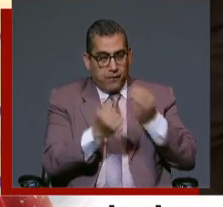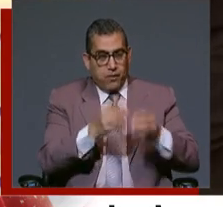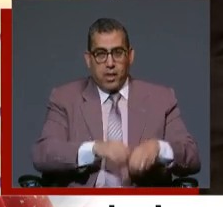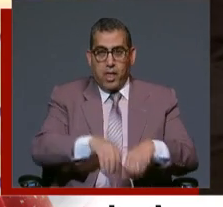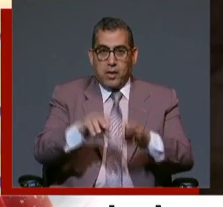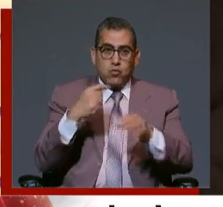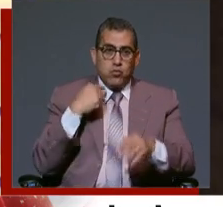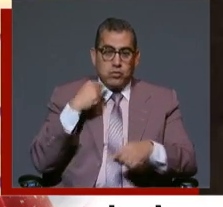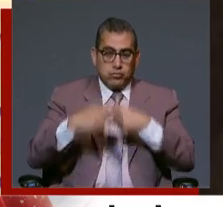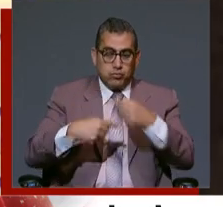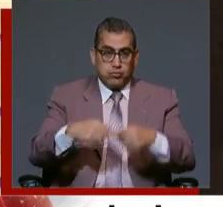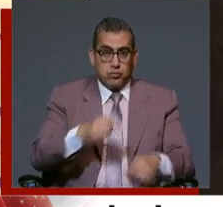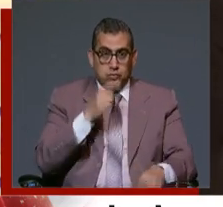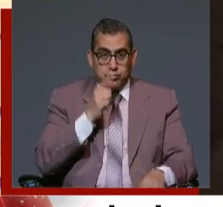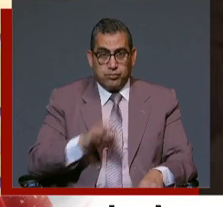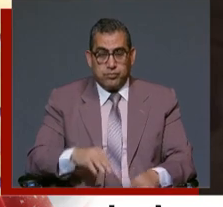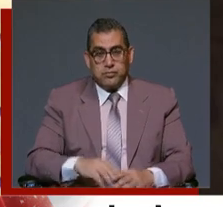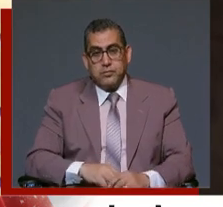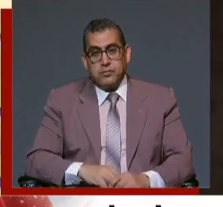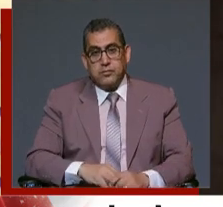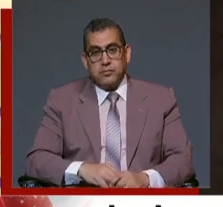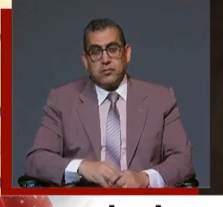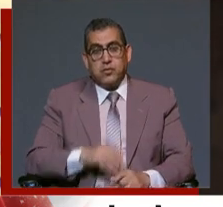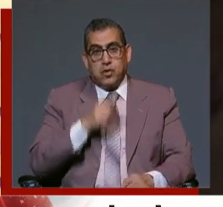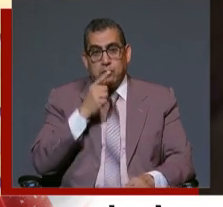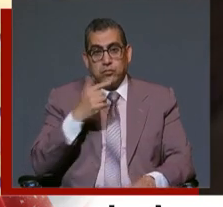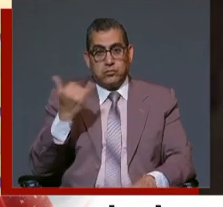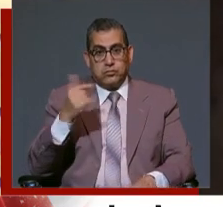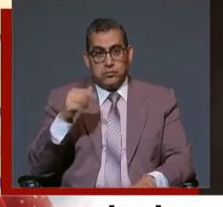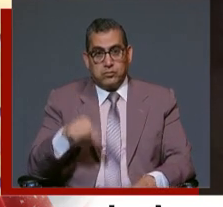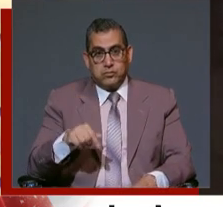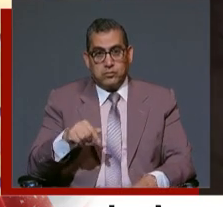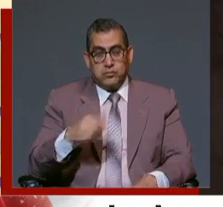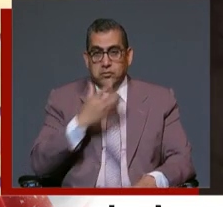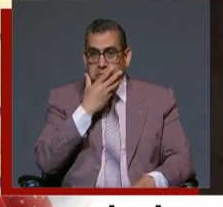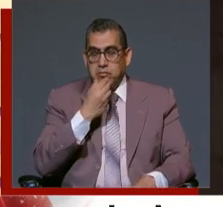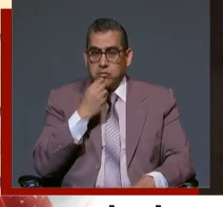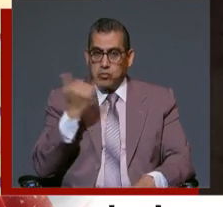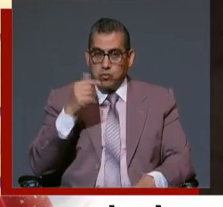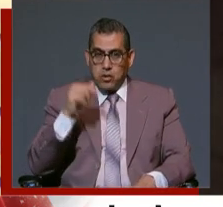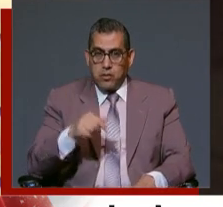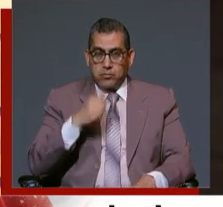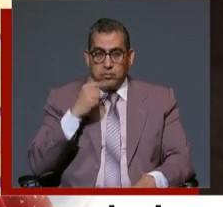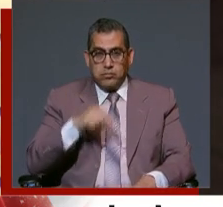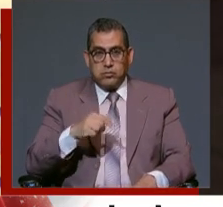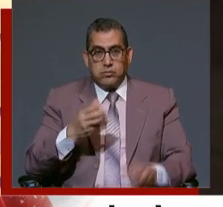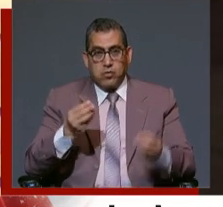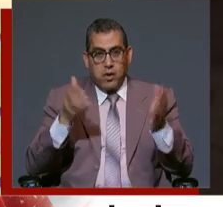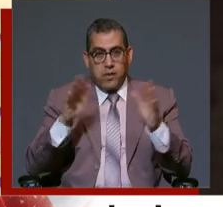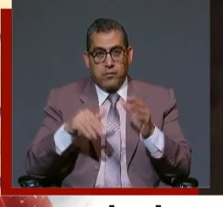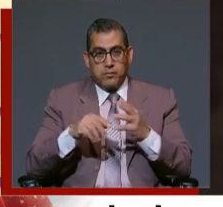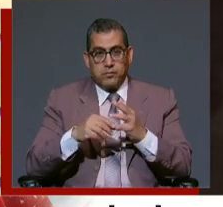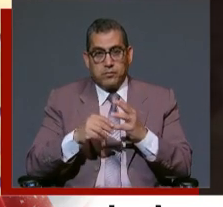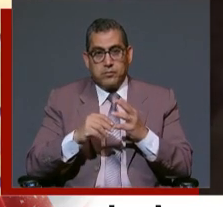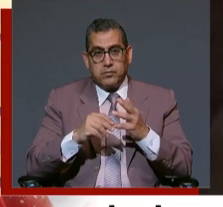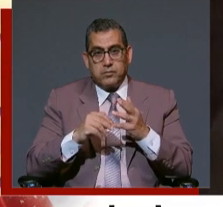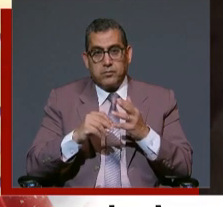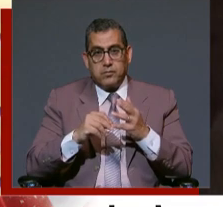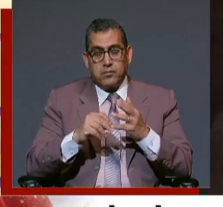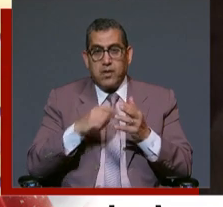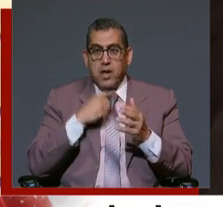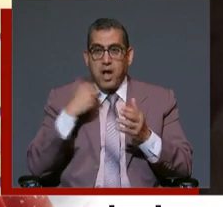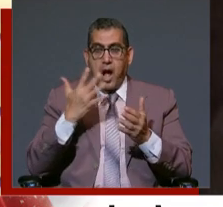على مدى مئات السنين. يمكن حاجة مهمة جدا موضوع التمويلات للتحول